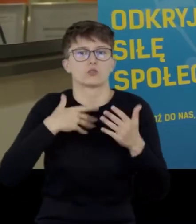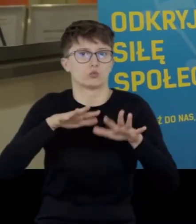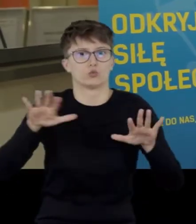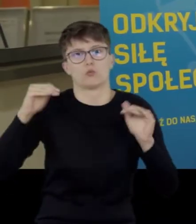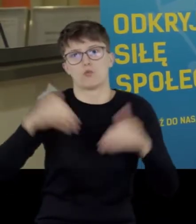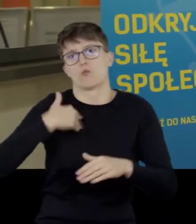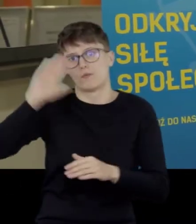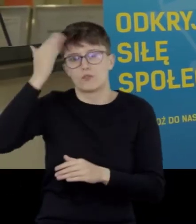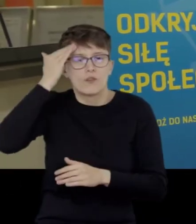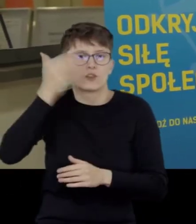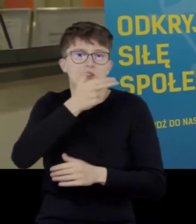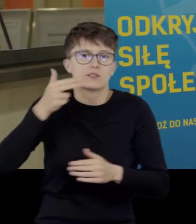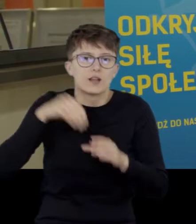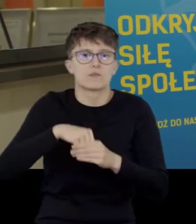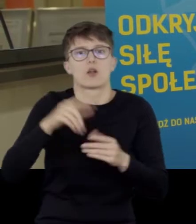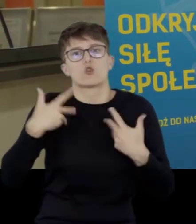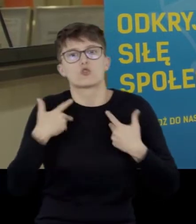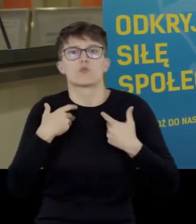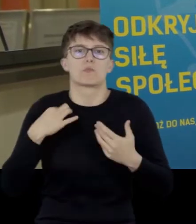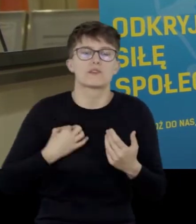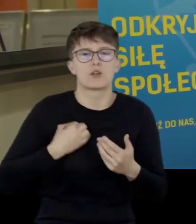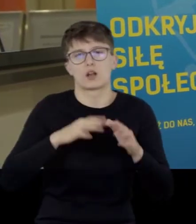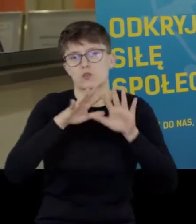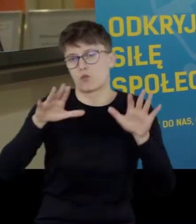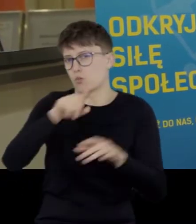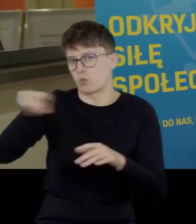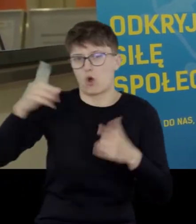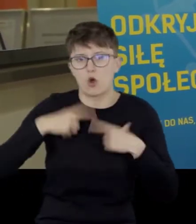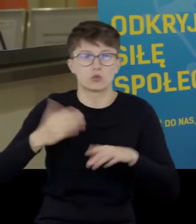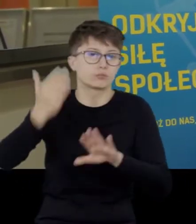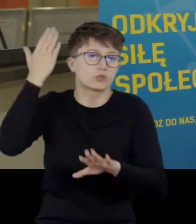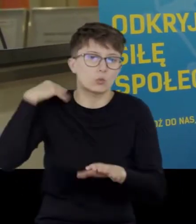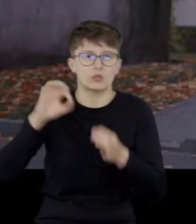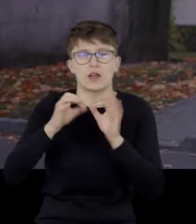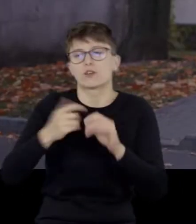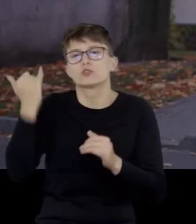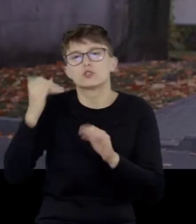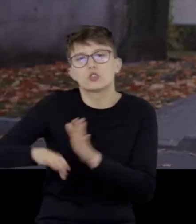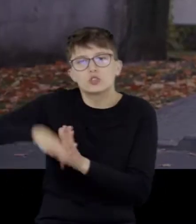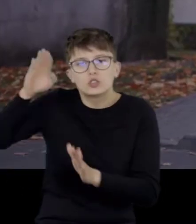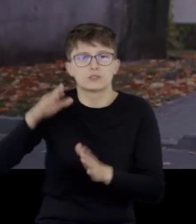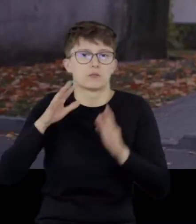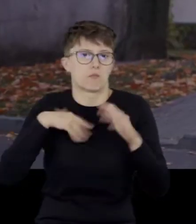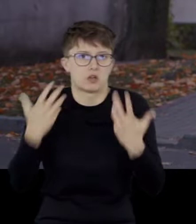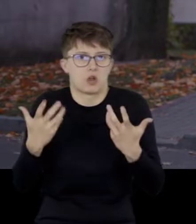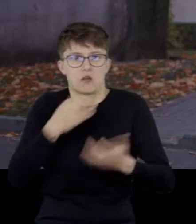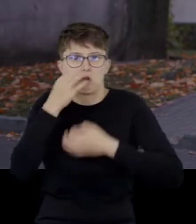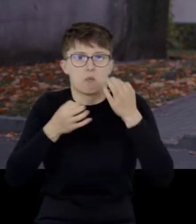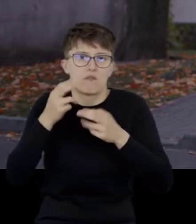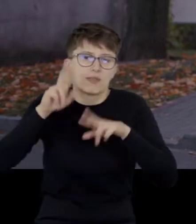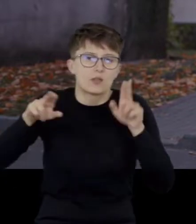właśnie mogłem się dużo dowiedzieć o życiu prywatnym tych osób, o przeszłości, nawet z czasów dzieciństwa. Bardzo chętnie